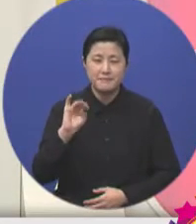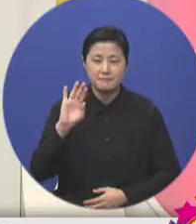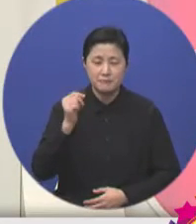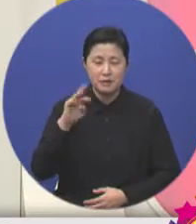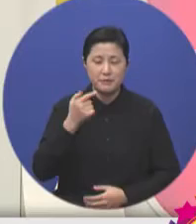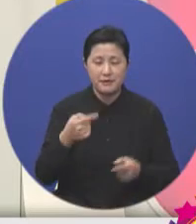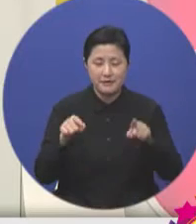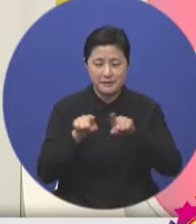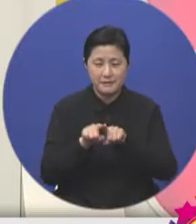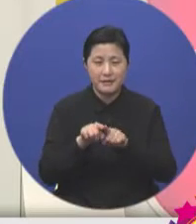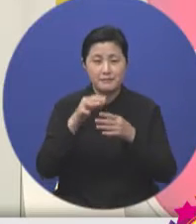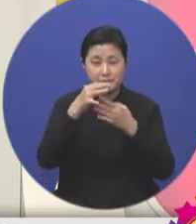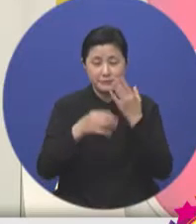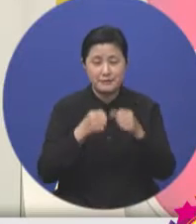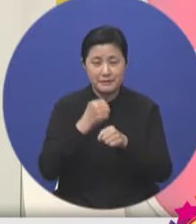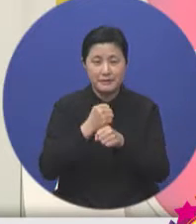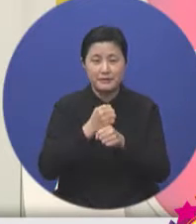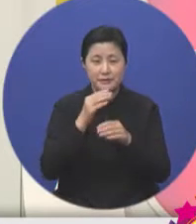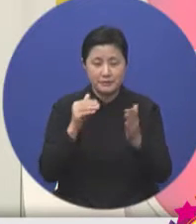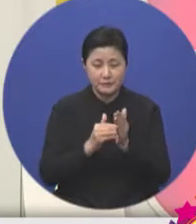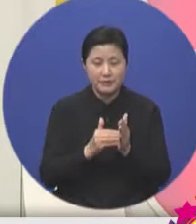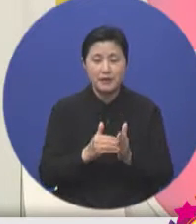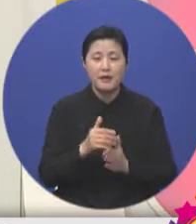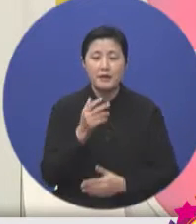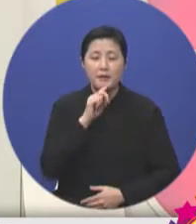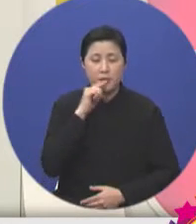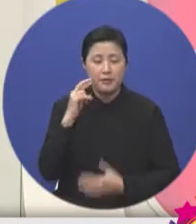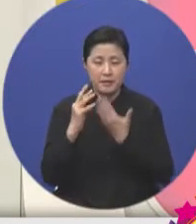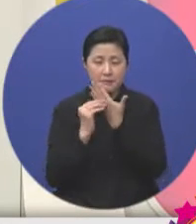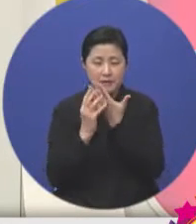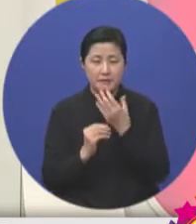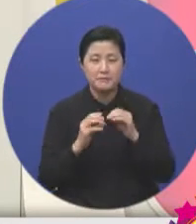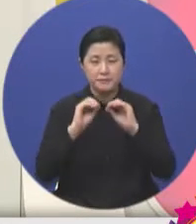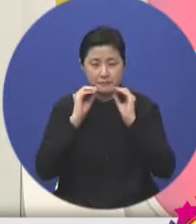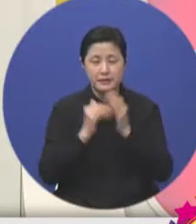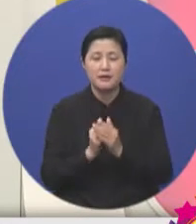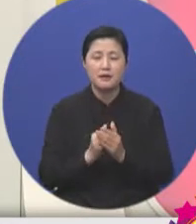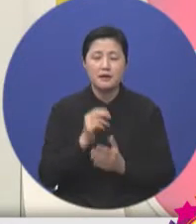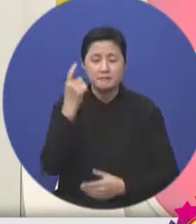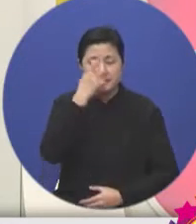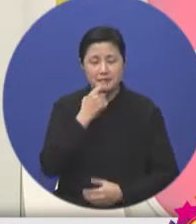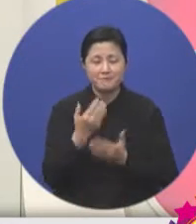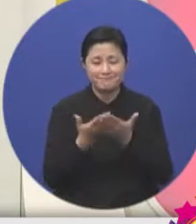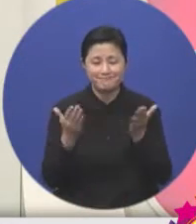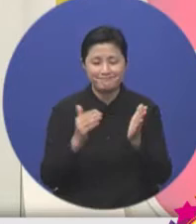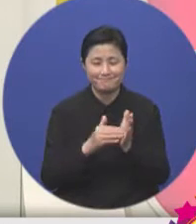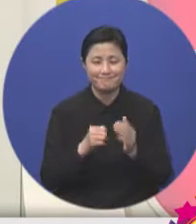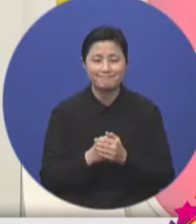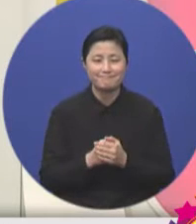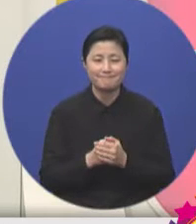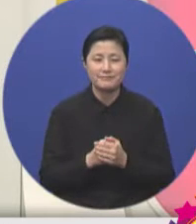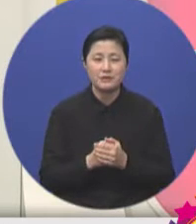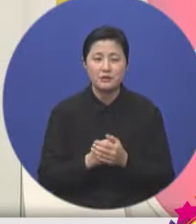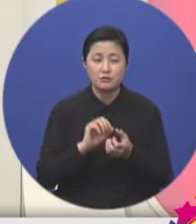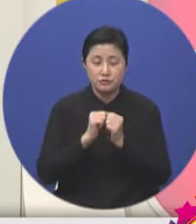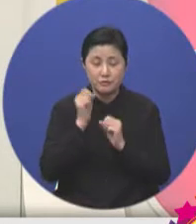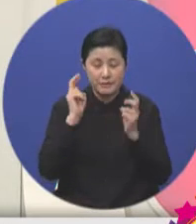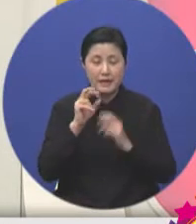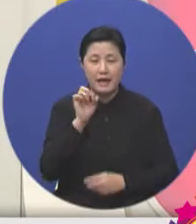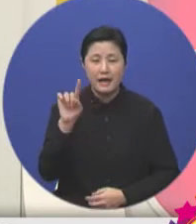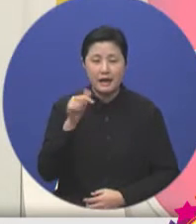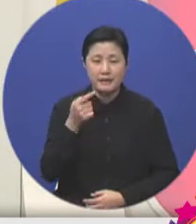브라보와 함께 진행되었고요. 반돈에 대해서 홍삼 엑기스, 위드 코스메틱에서 미스트를 드리고요. 또 주식회사